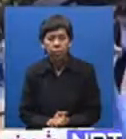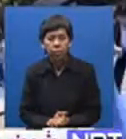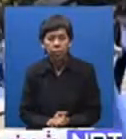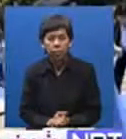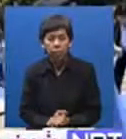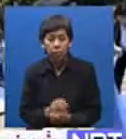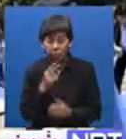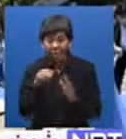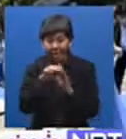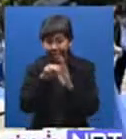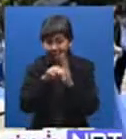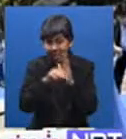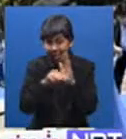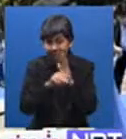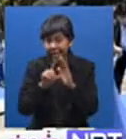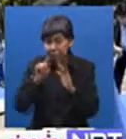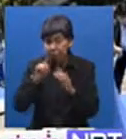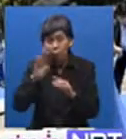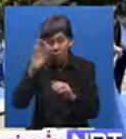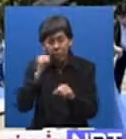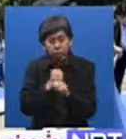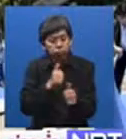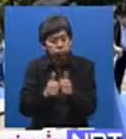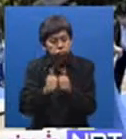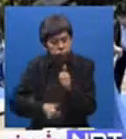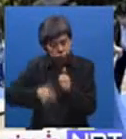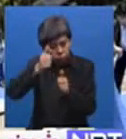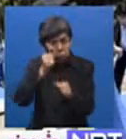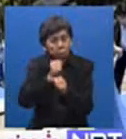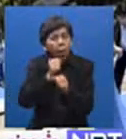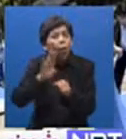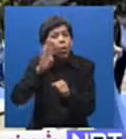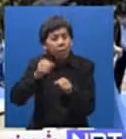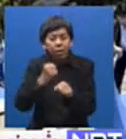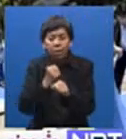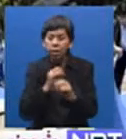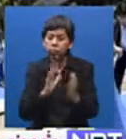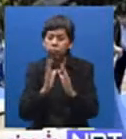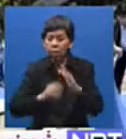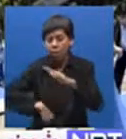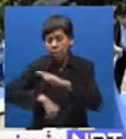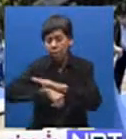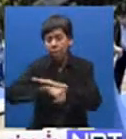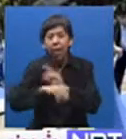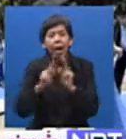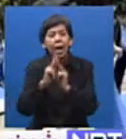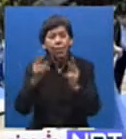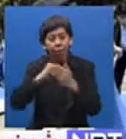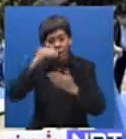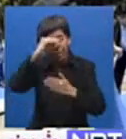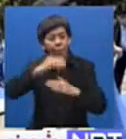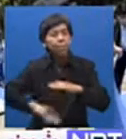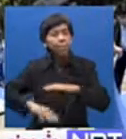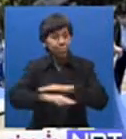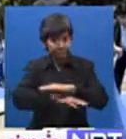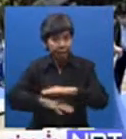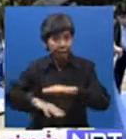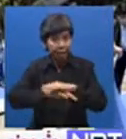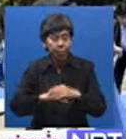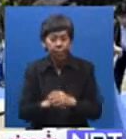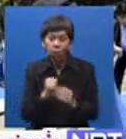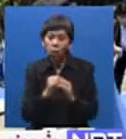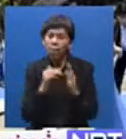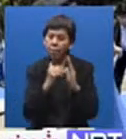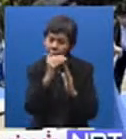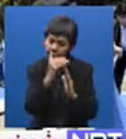นี่คือรายชื่อ21บริษัทที่ผ่านการประมูลและสร้างสนามฟุตซอลในโรงเรียนสังกัดคณะกรรมการการศึกษาขั้นพื้นฐานพื้นที่ภ